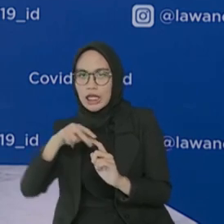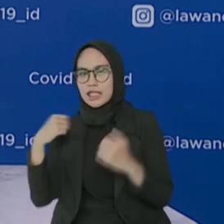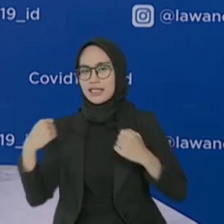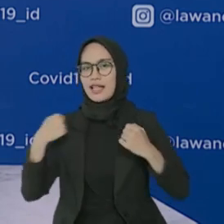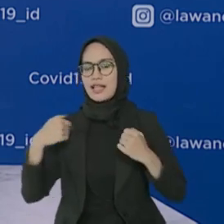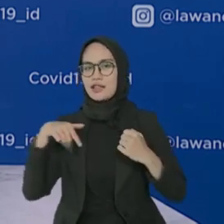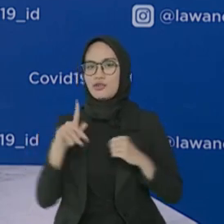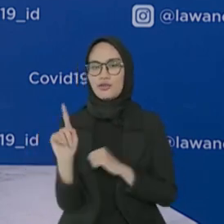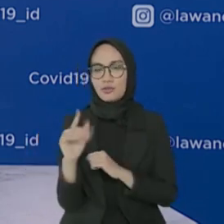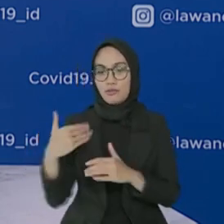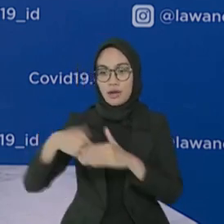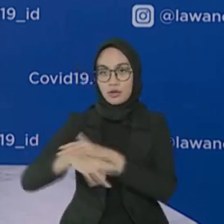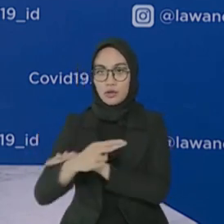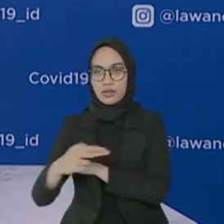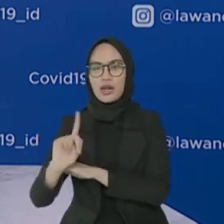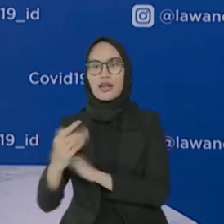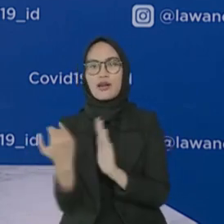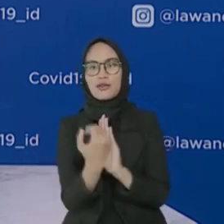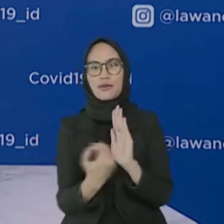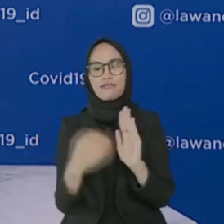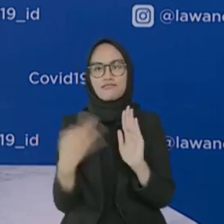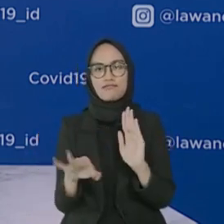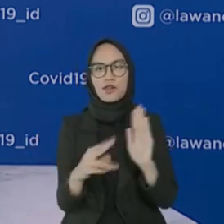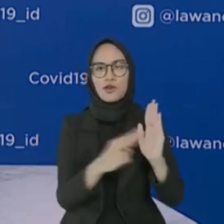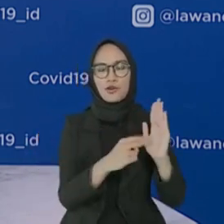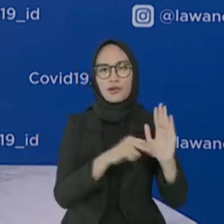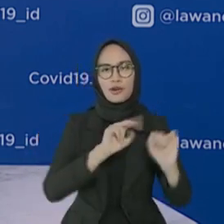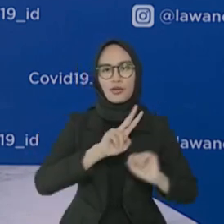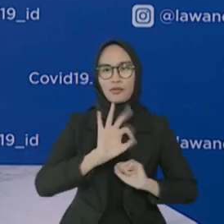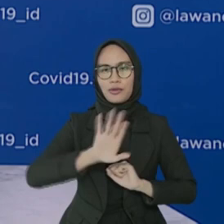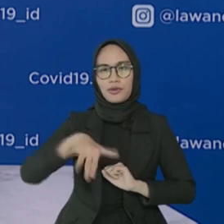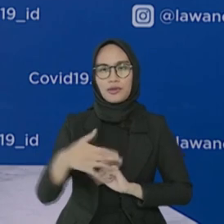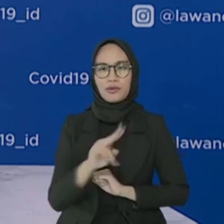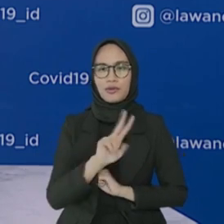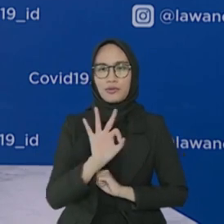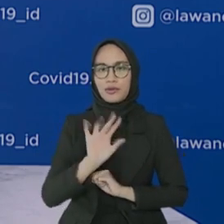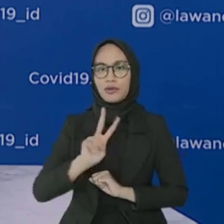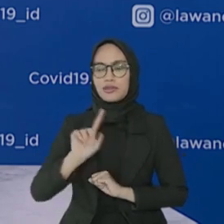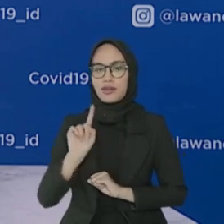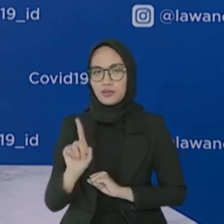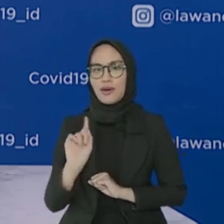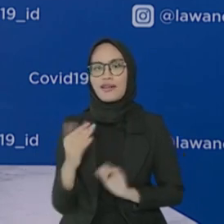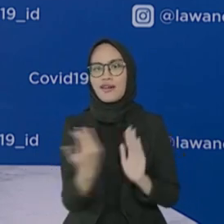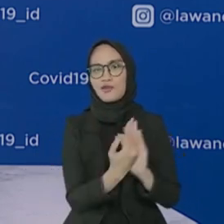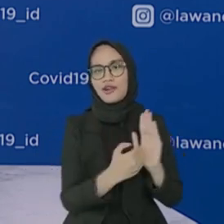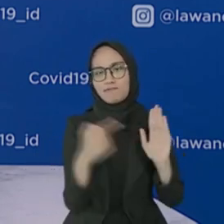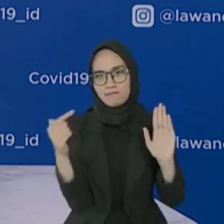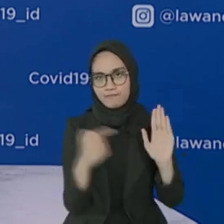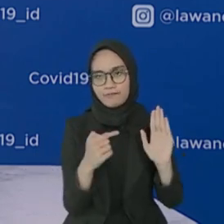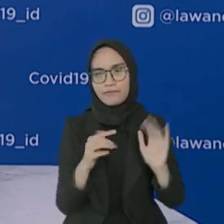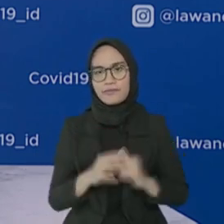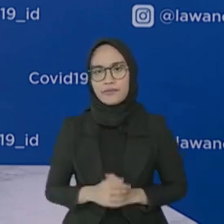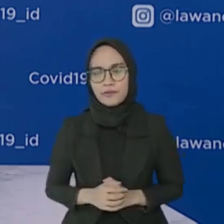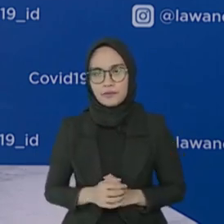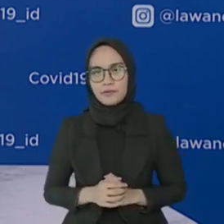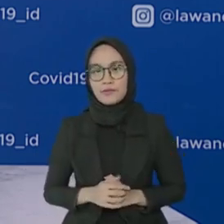mekanismenya telah diatur dalam surat edaran Satgas nomor 20 tahun 2021 beserta addendum nya dengan rincian